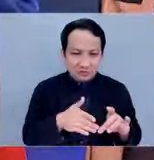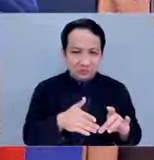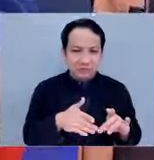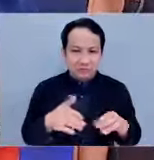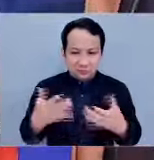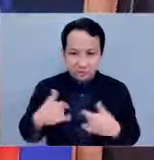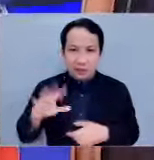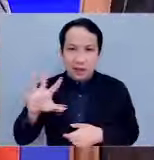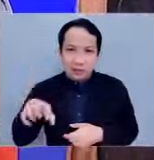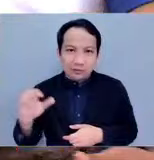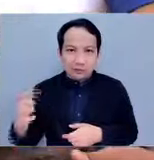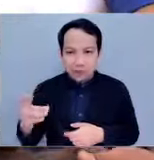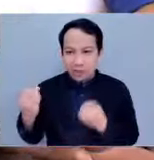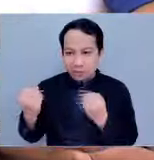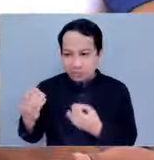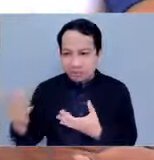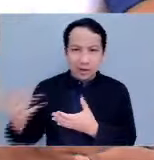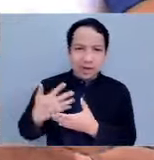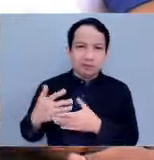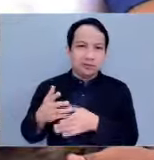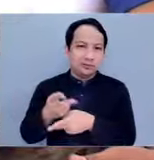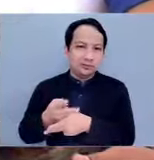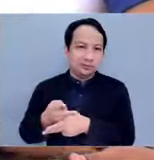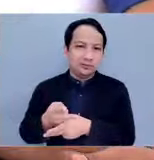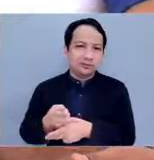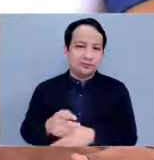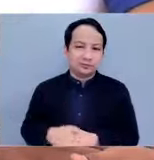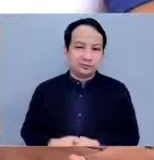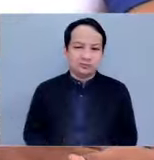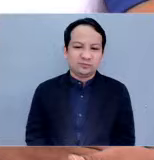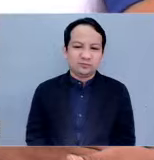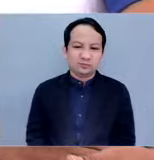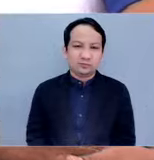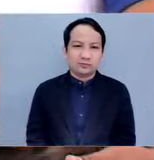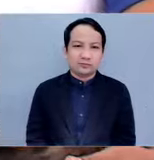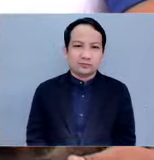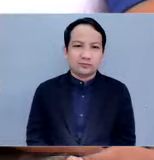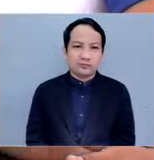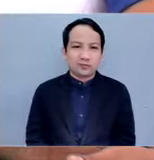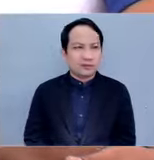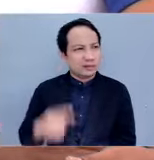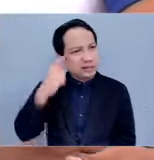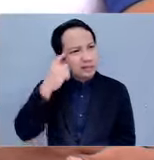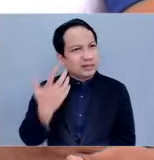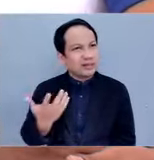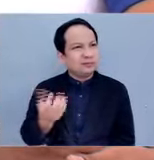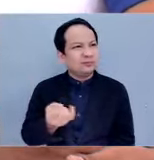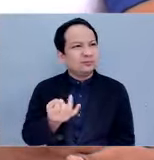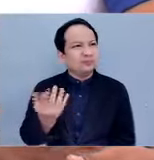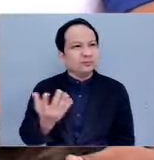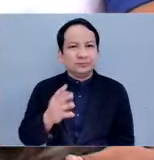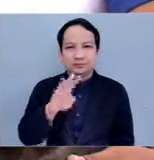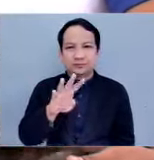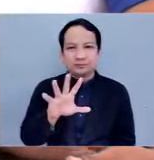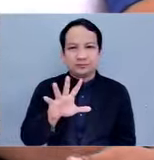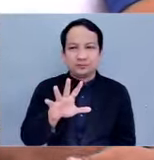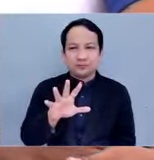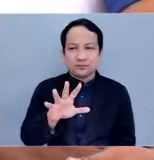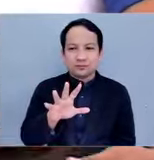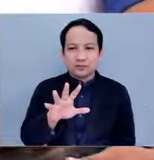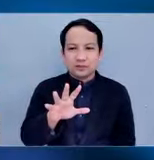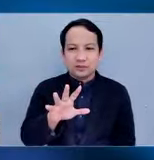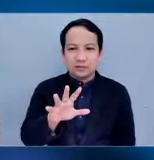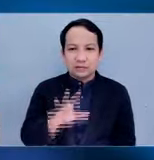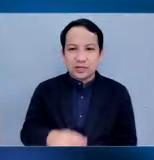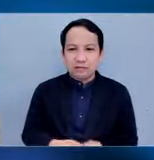namin. Meron na kayo ilang cats na ngayon. Right now, I think nasa 45. Oh my gosh!